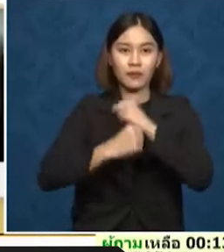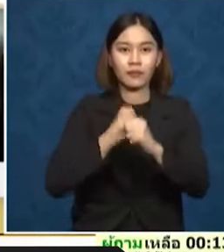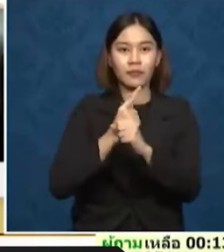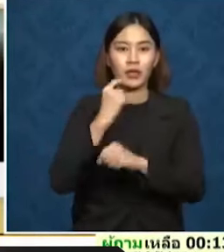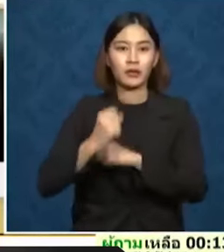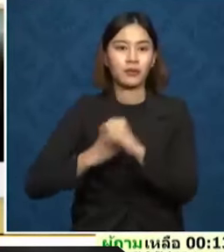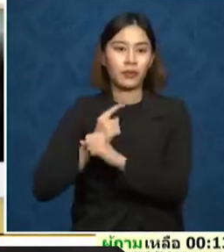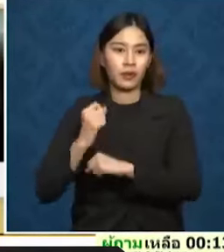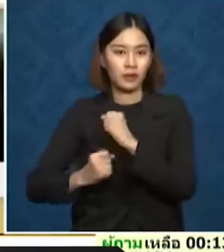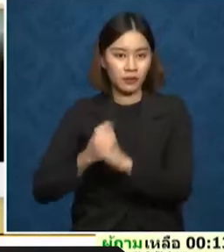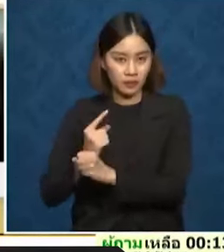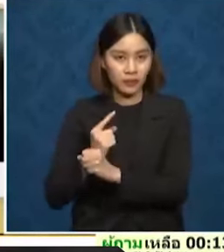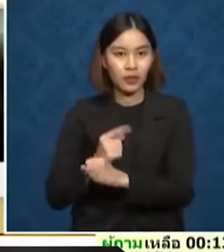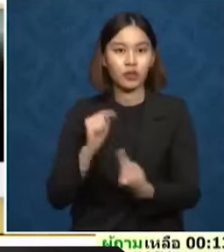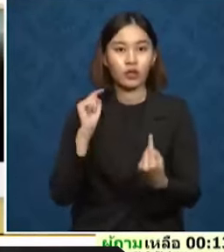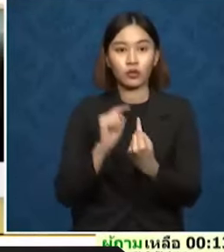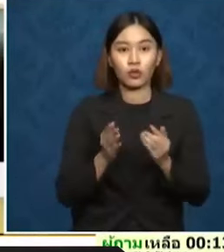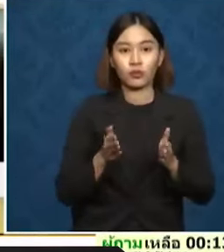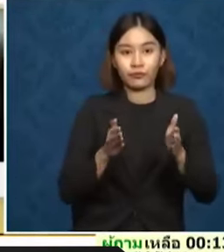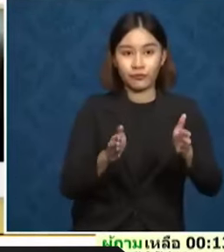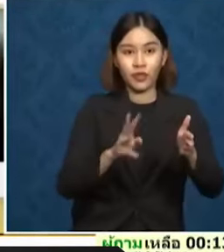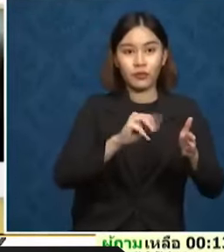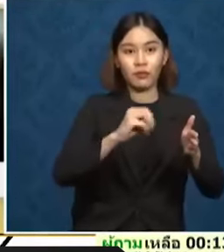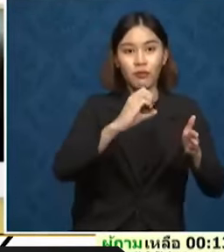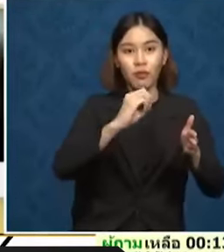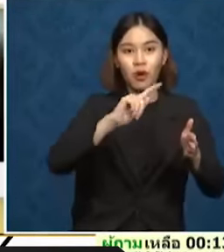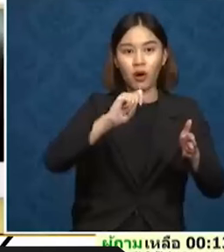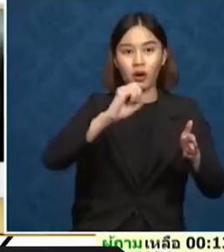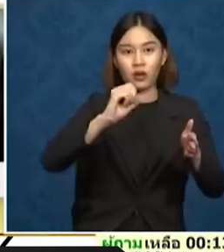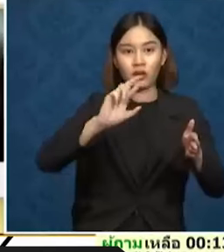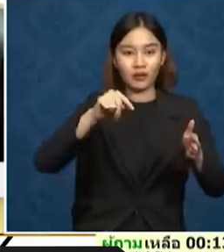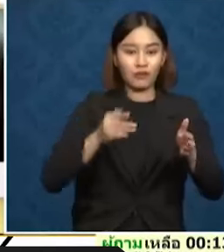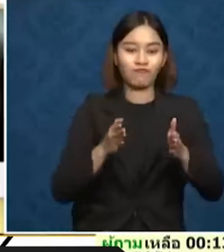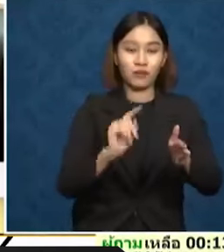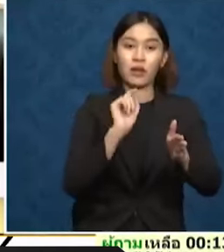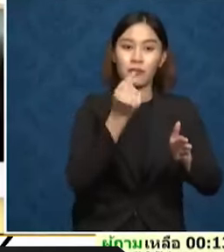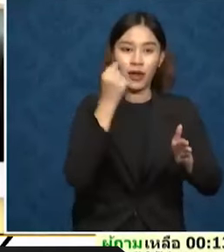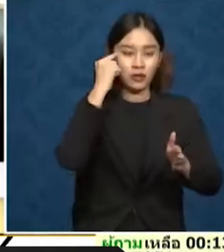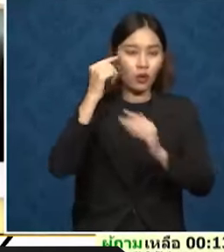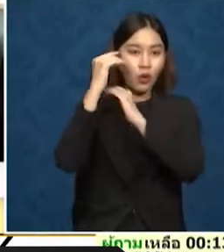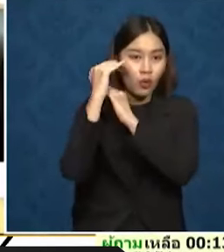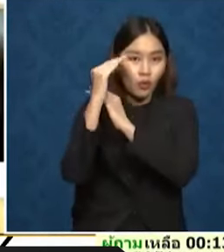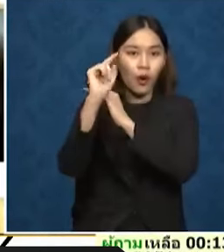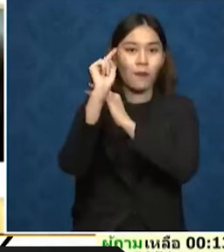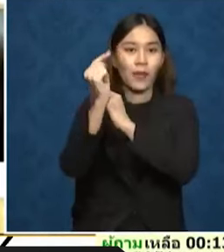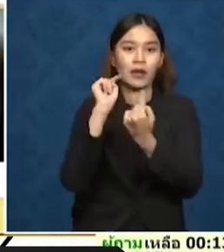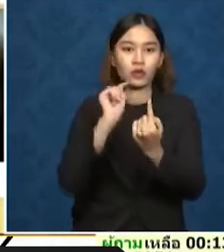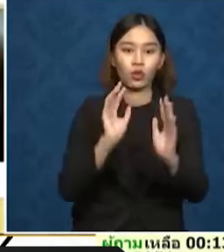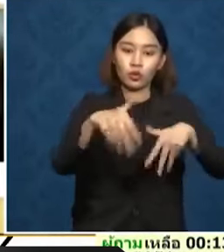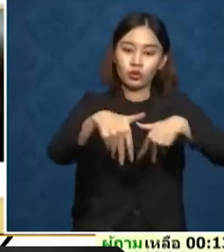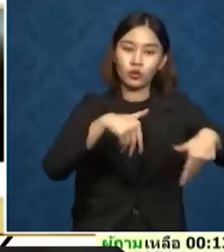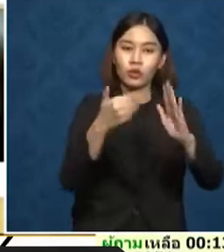ด้วยดังนั้นมอเตอร์เวย์สายนี้จึงถือว่าเป็นความหวังใหม่สำหรับพี่น้องประชาชนชาวโคราชและชาวอีส